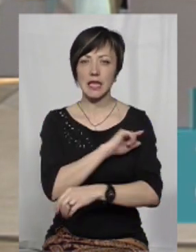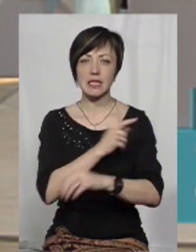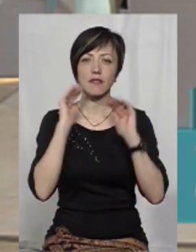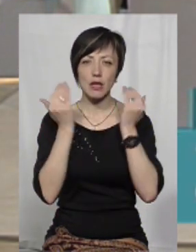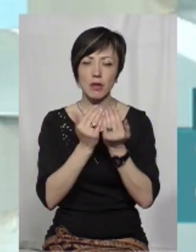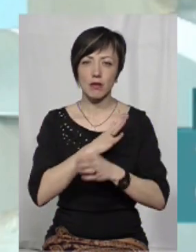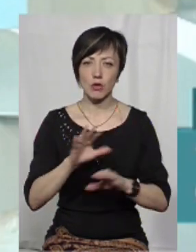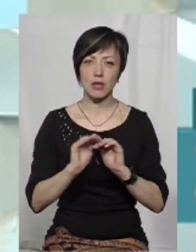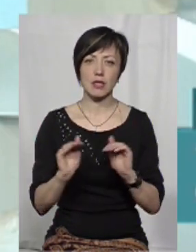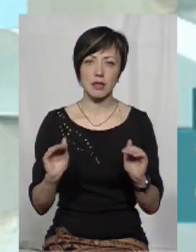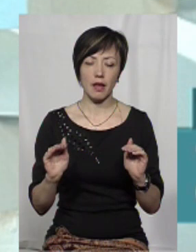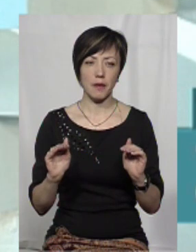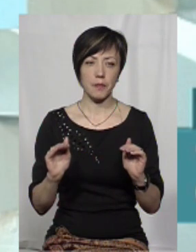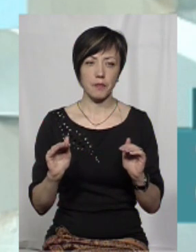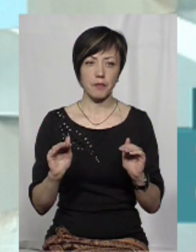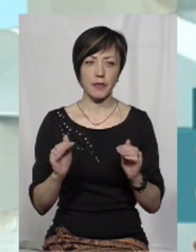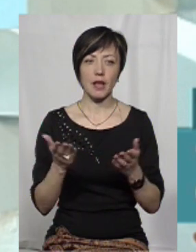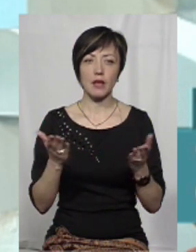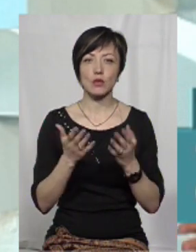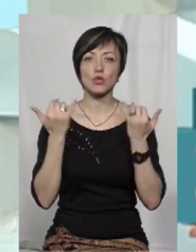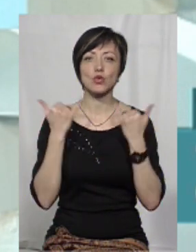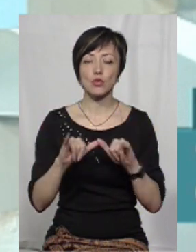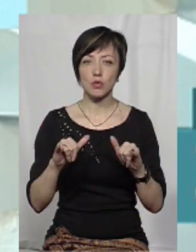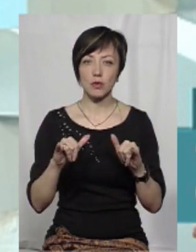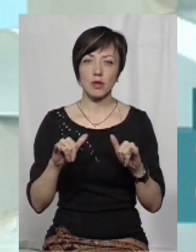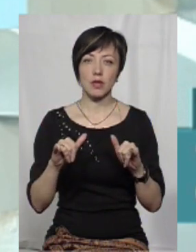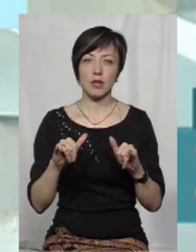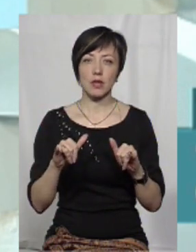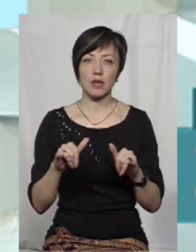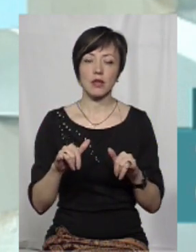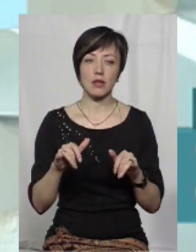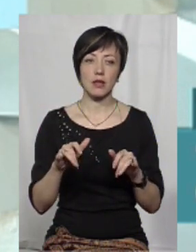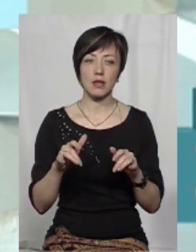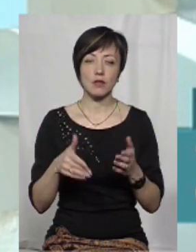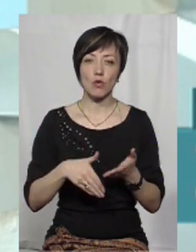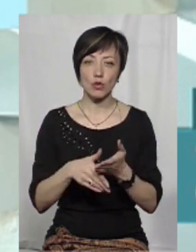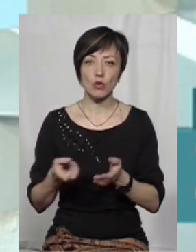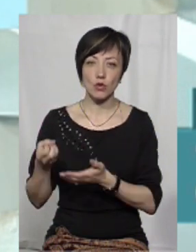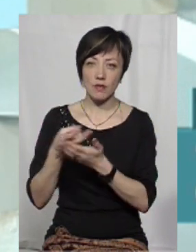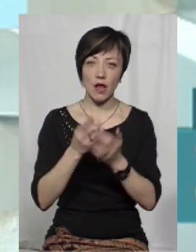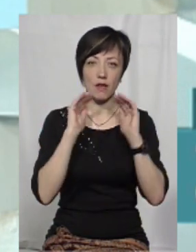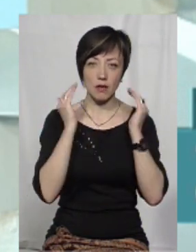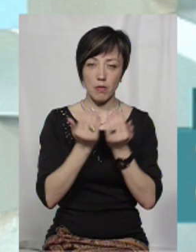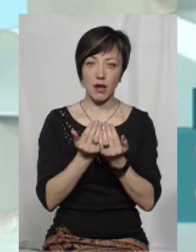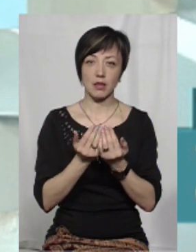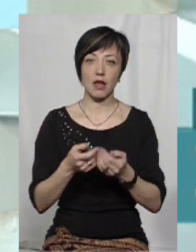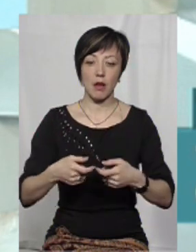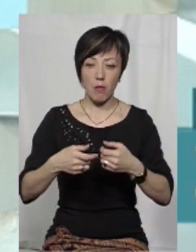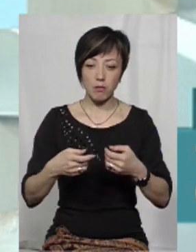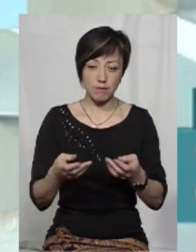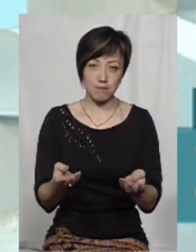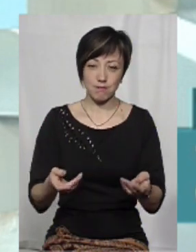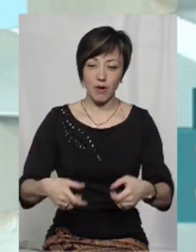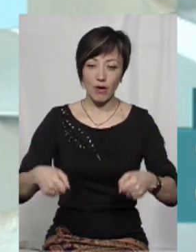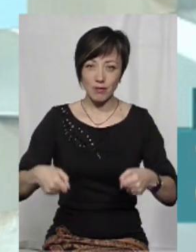інтенсивної терапії. Дітей яким чудом, якимось, не знаємо, способами, дивними способами доставляли в реанімацію. На покривалах там. І